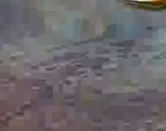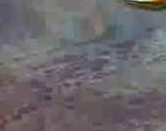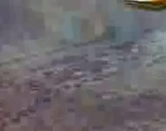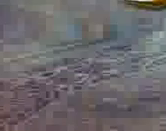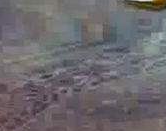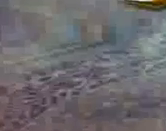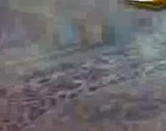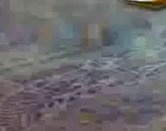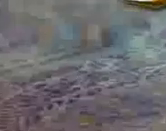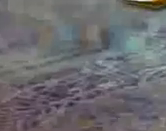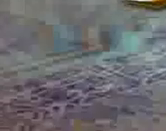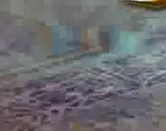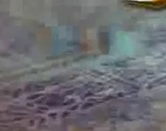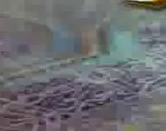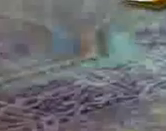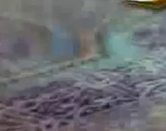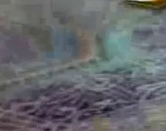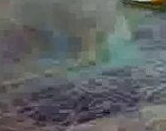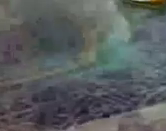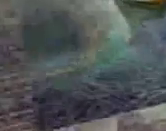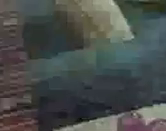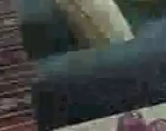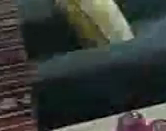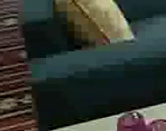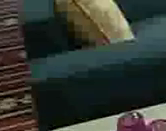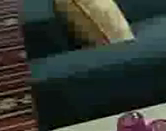لم يعلموا.